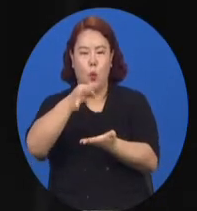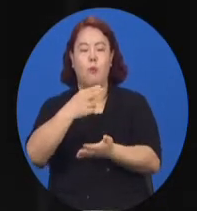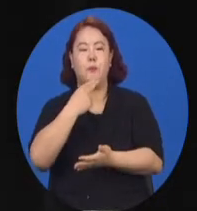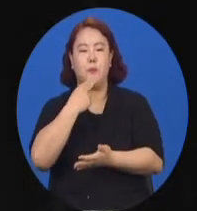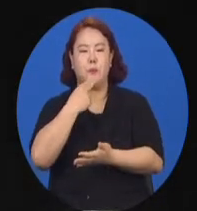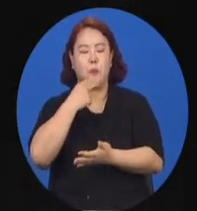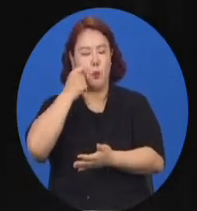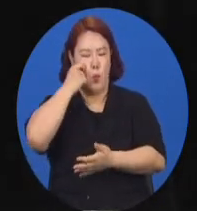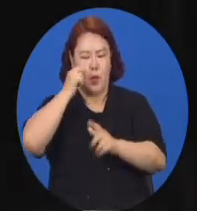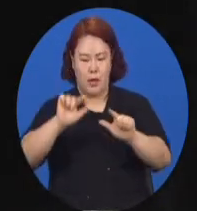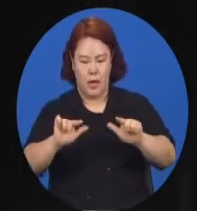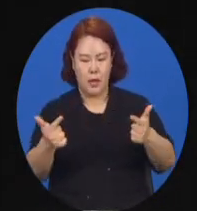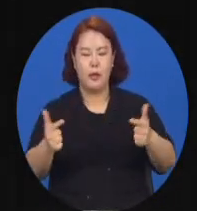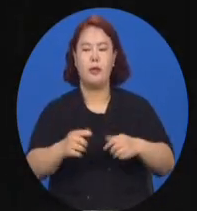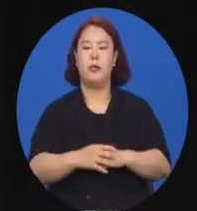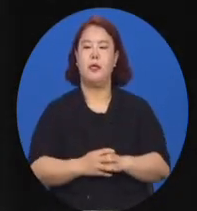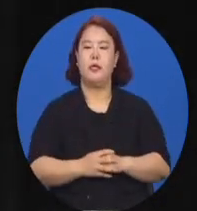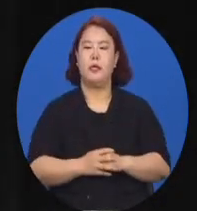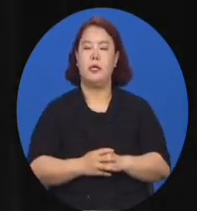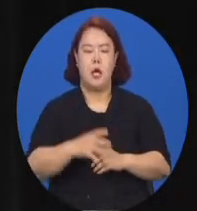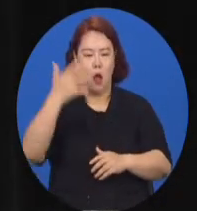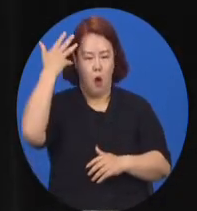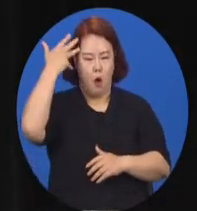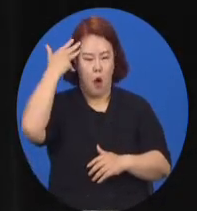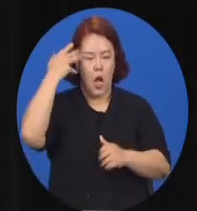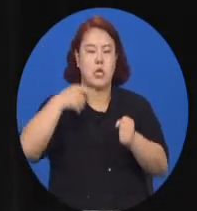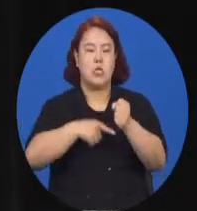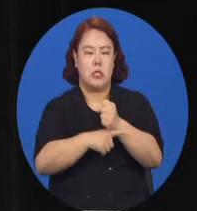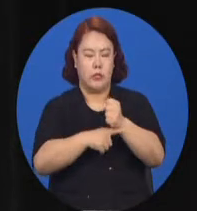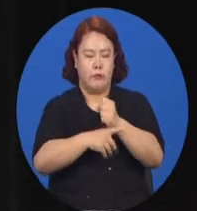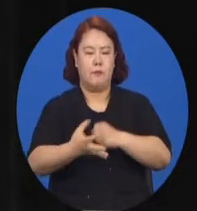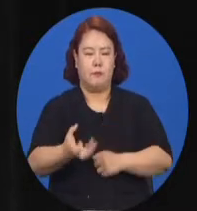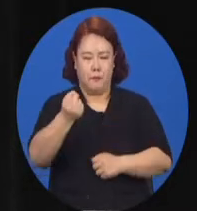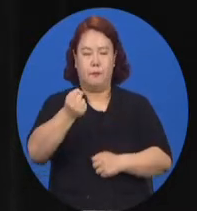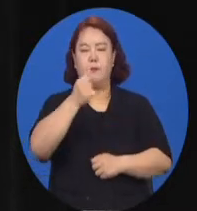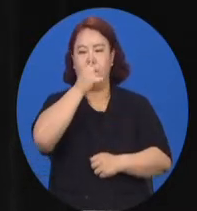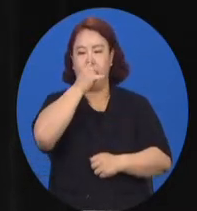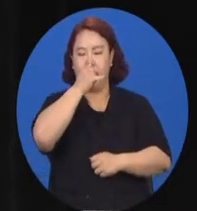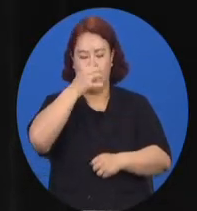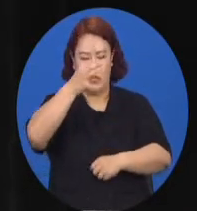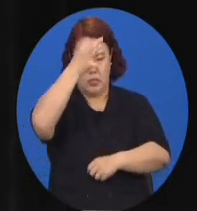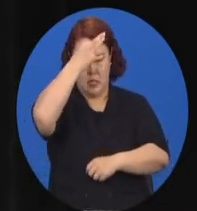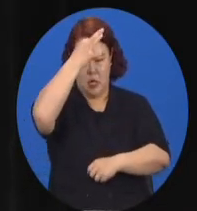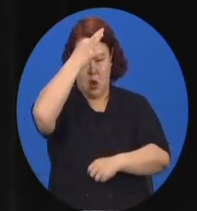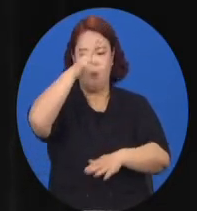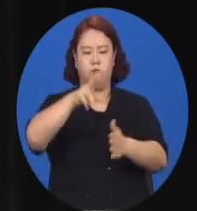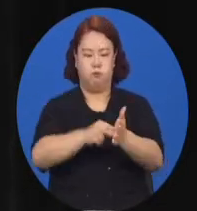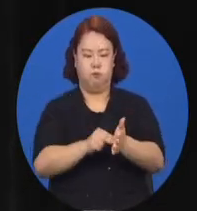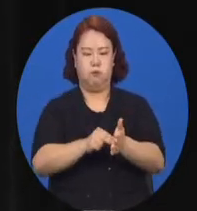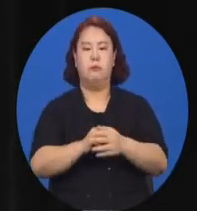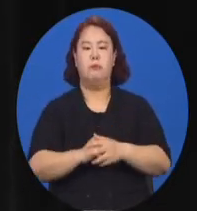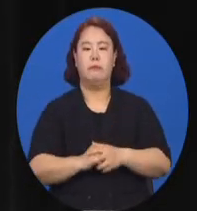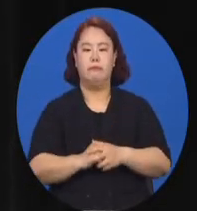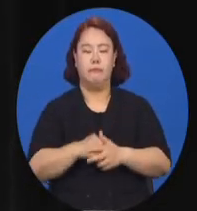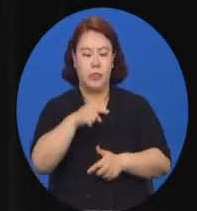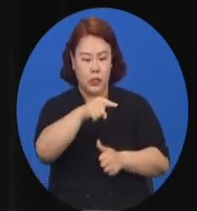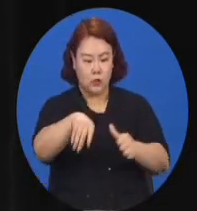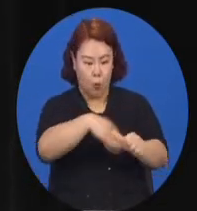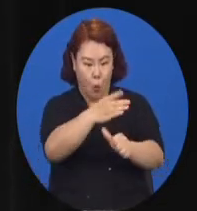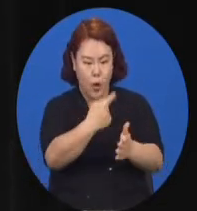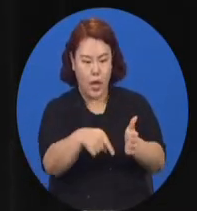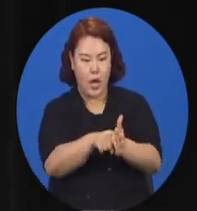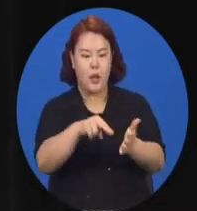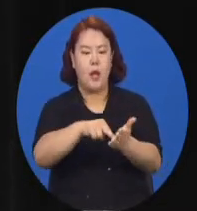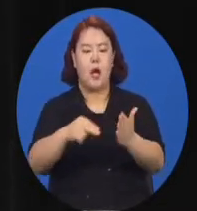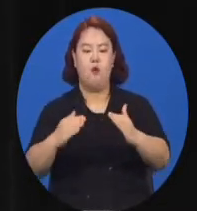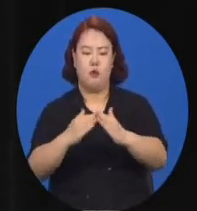못하는 것이 아닙니다. 철학과 의지의 문제이고 실력의 문제입니다. 그렇게 하기 위해서 단양은